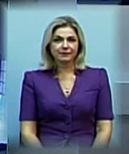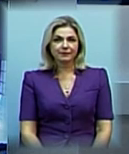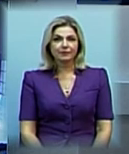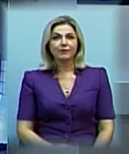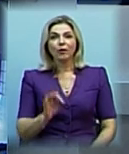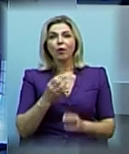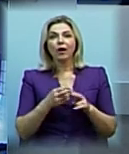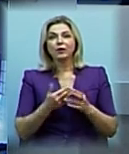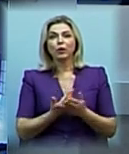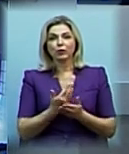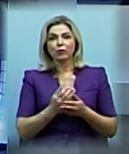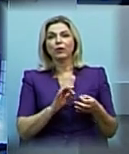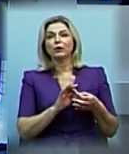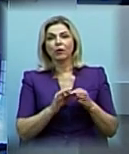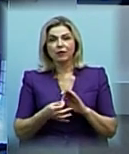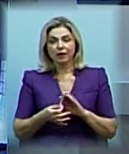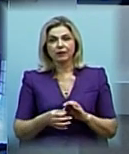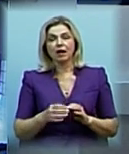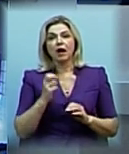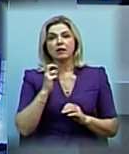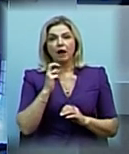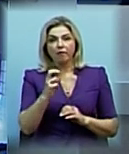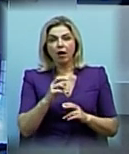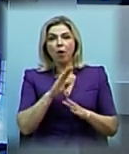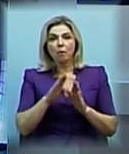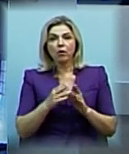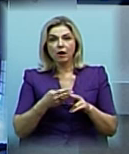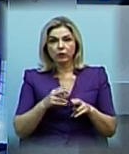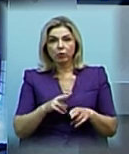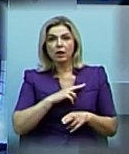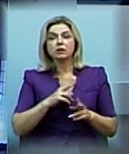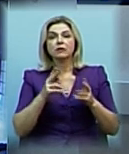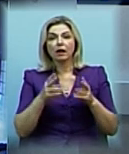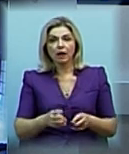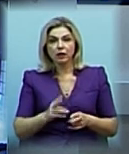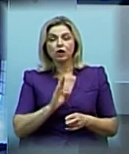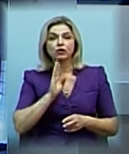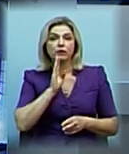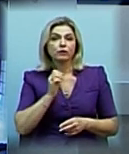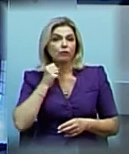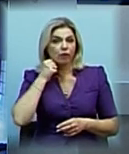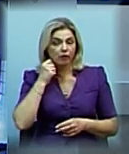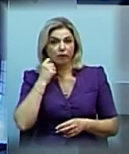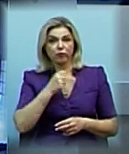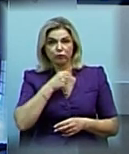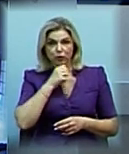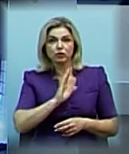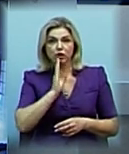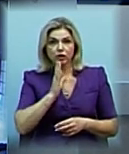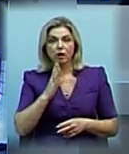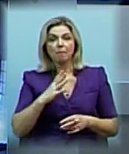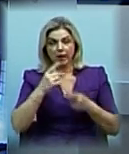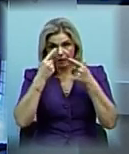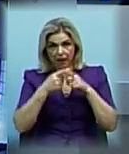Про ці та інші події більш докладно. Трамвай, під яким вчора загинула літня жінка, був технічно справний. Про це сьогодні розповіли